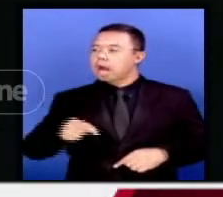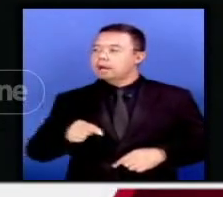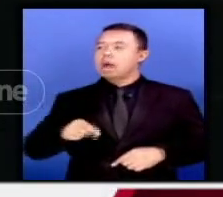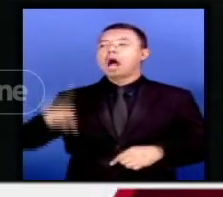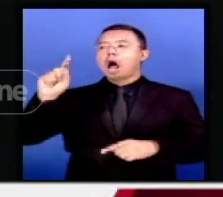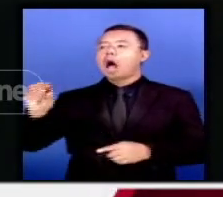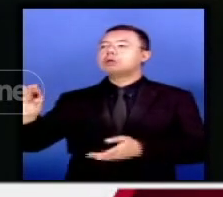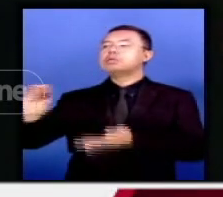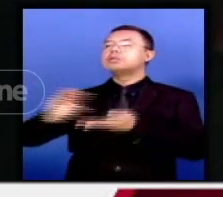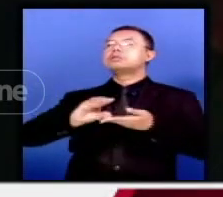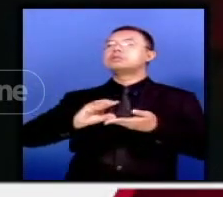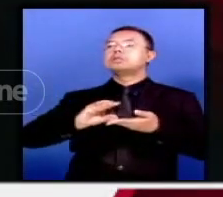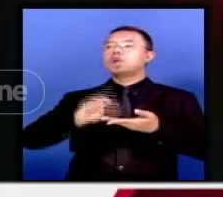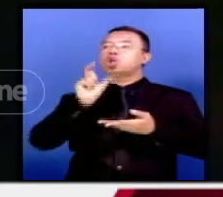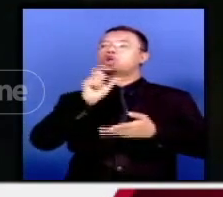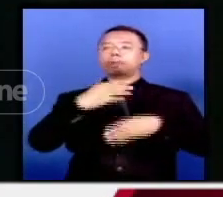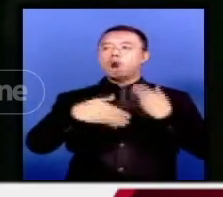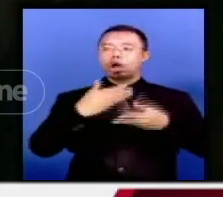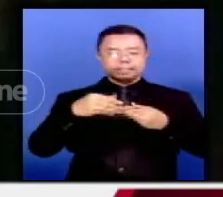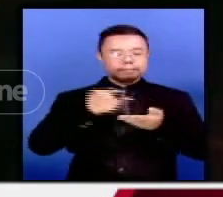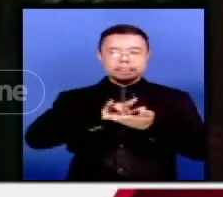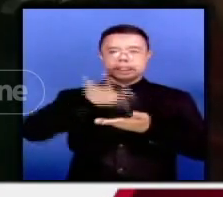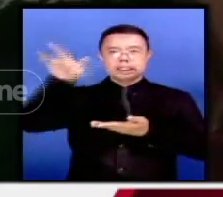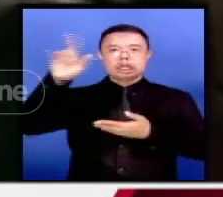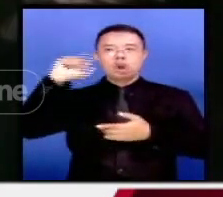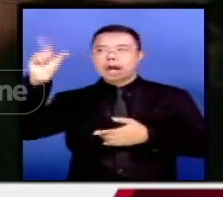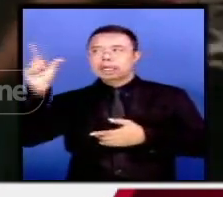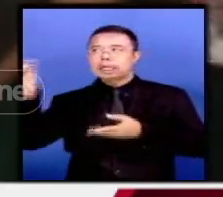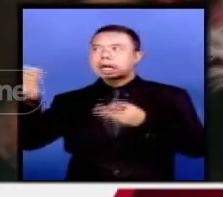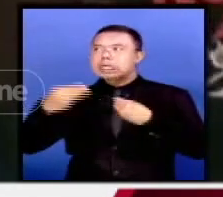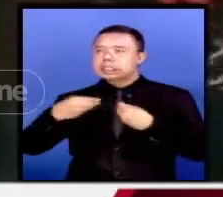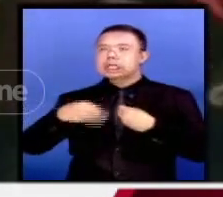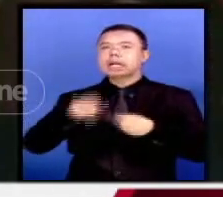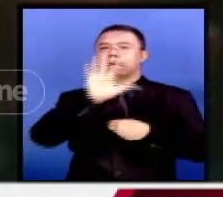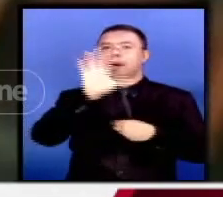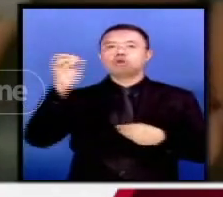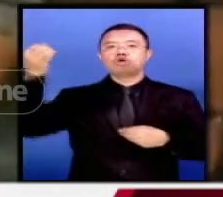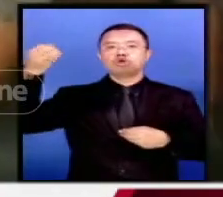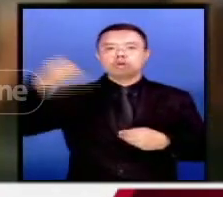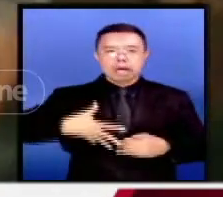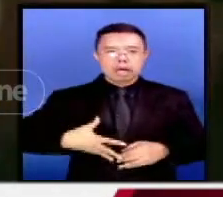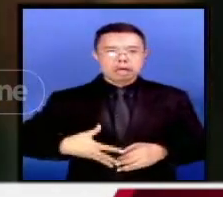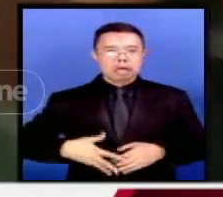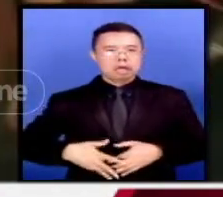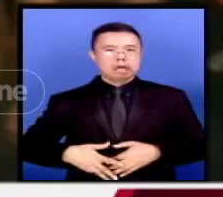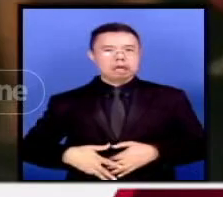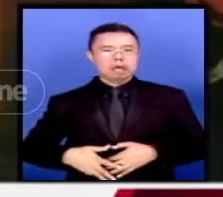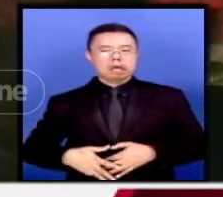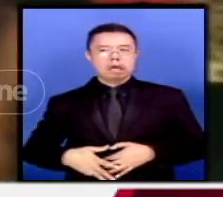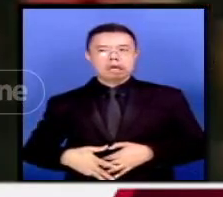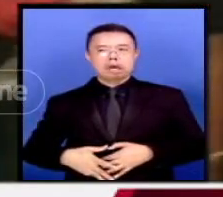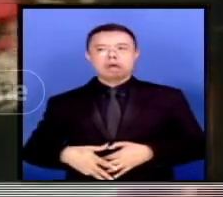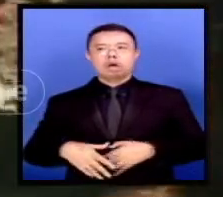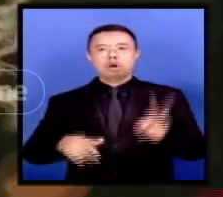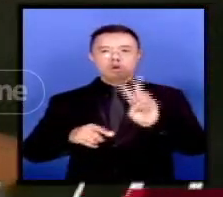harus menyetorkan biaya untuk proses pemberangkatan ke luar negeri sebesar 50 juta rupiah.